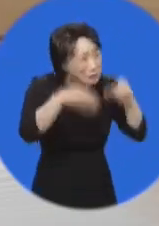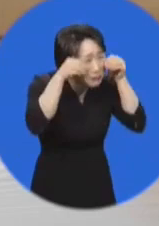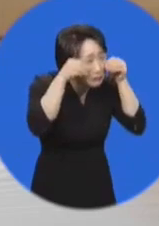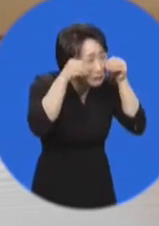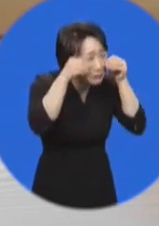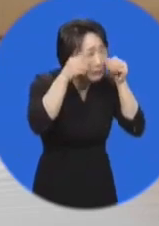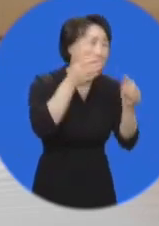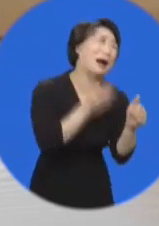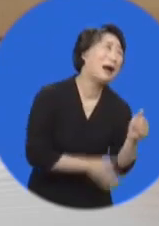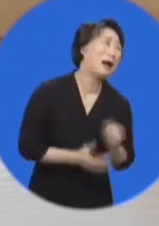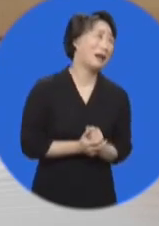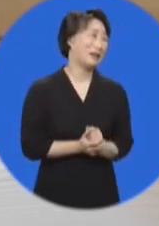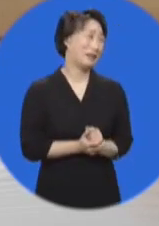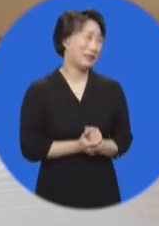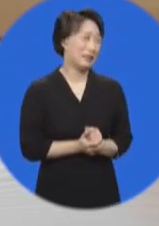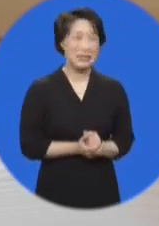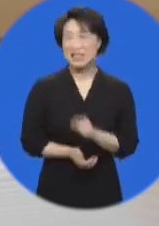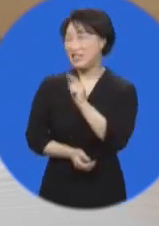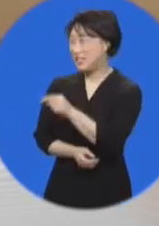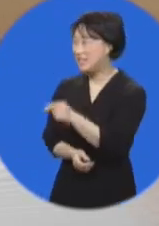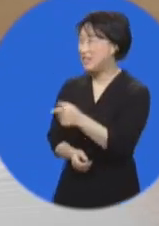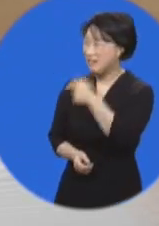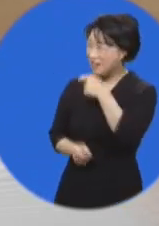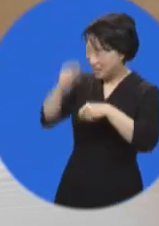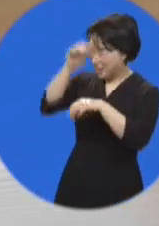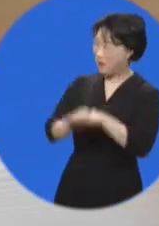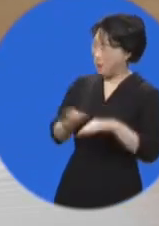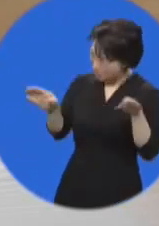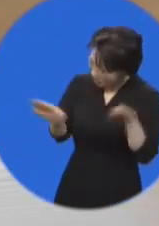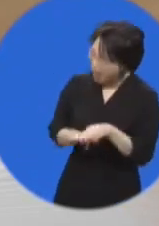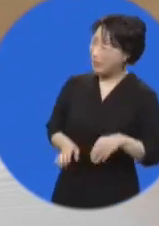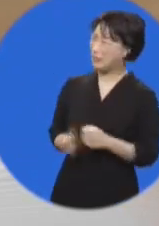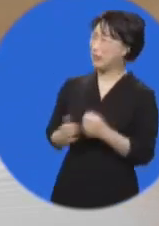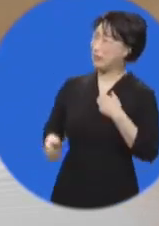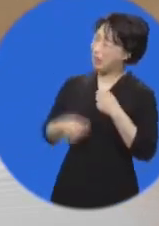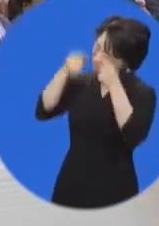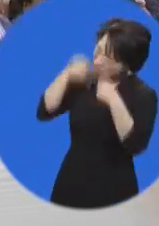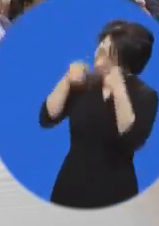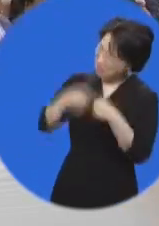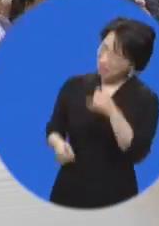그만 울어요 네가 3일 예배 안 나와서 울어